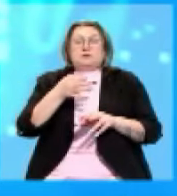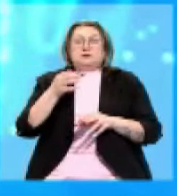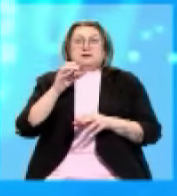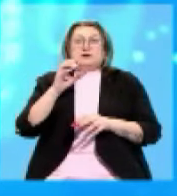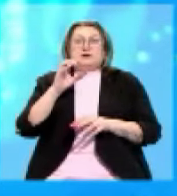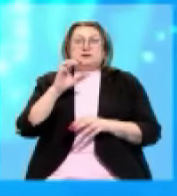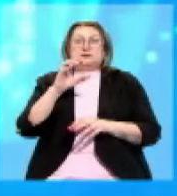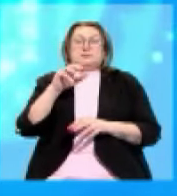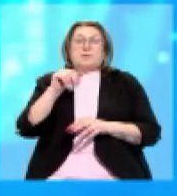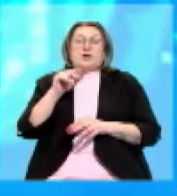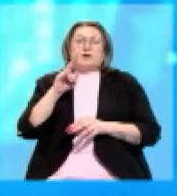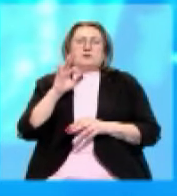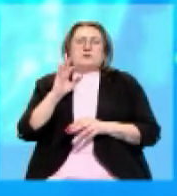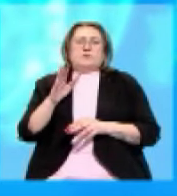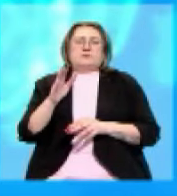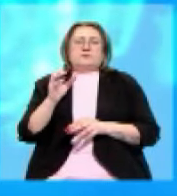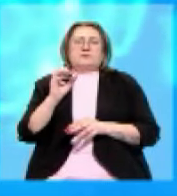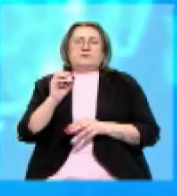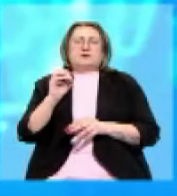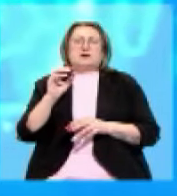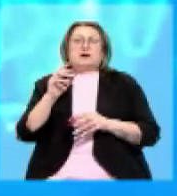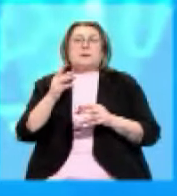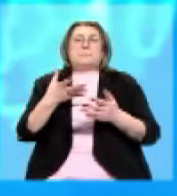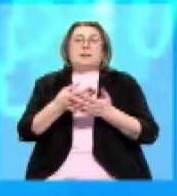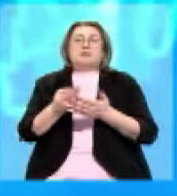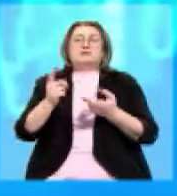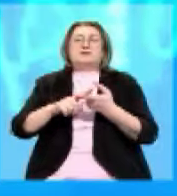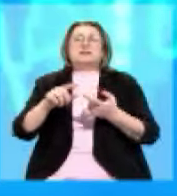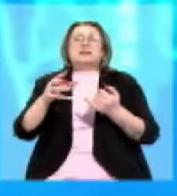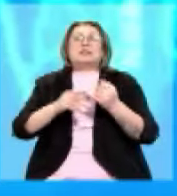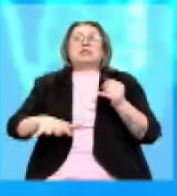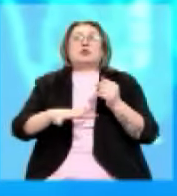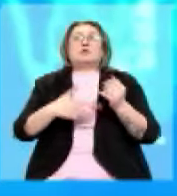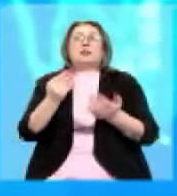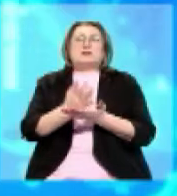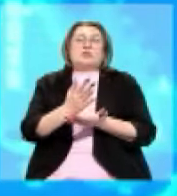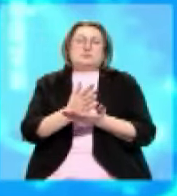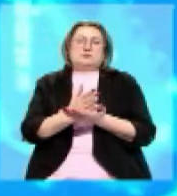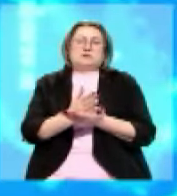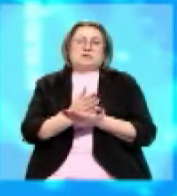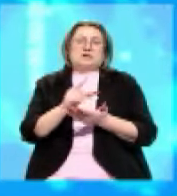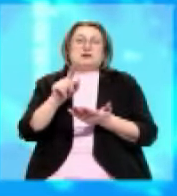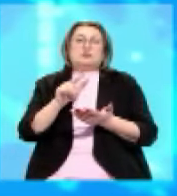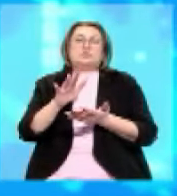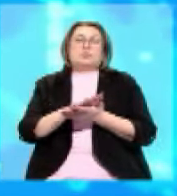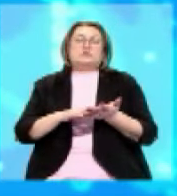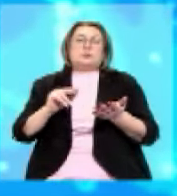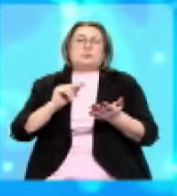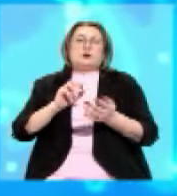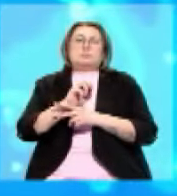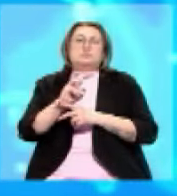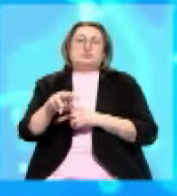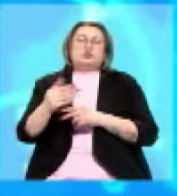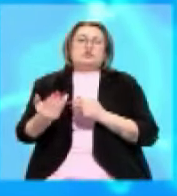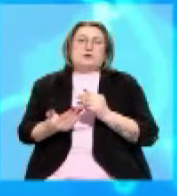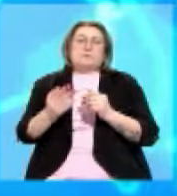берді. Төлем дәрігерлердің орналасқан аумағына байланысты беріледі. Сонымен қатар медицина мамандарын тұрғын үймен қамтамасыз ету жұмыстары